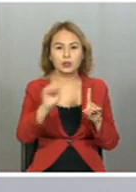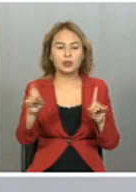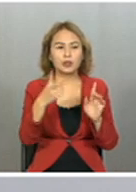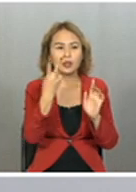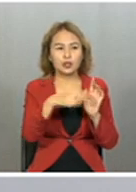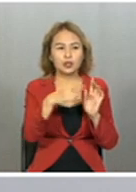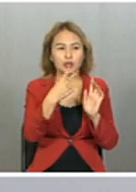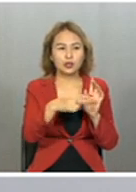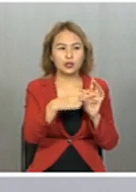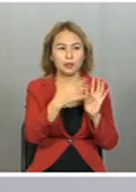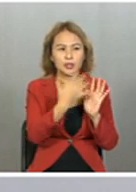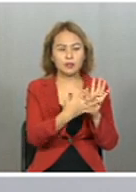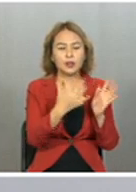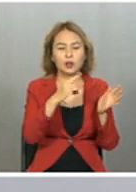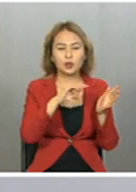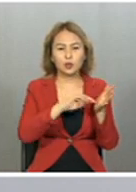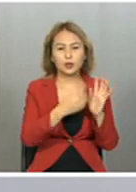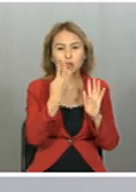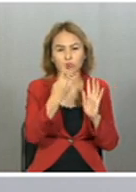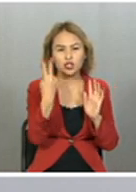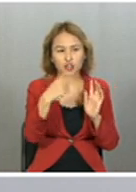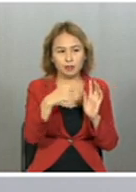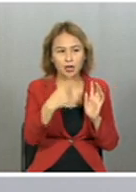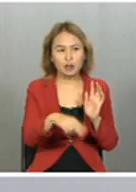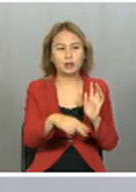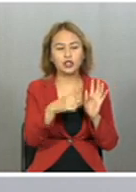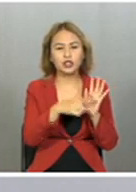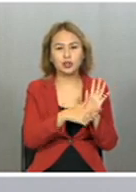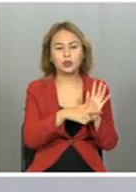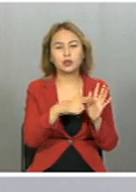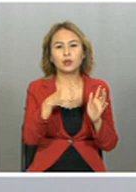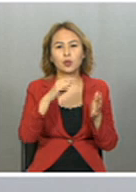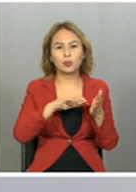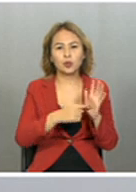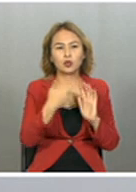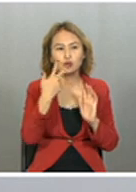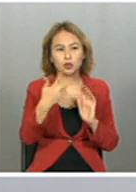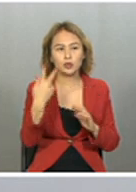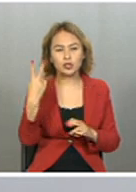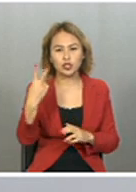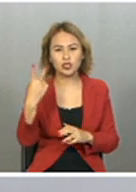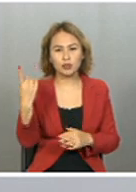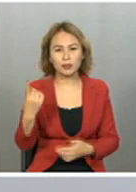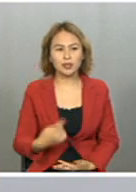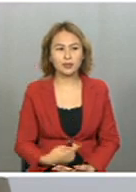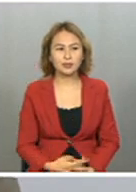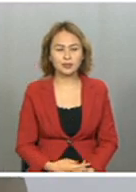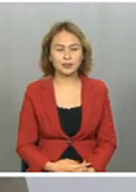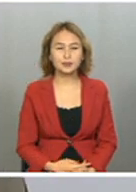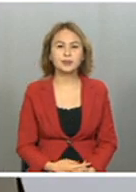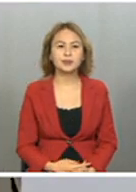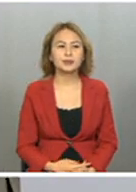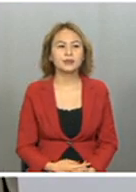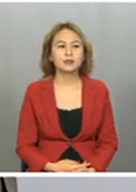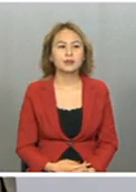пен 4-тің көбейтінісі 20-ны береді, қосу 7 мен 3-тің көбейтінісі 21-ді береді.